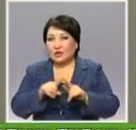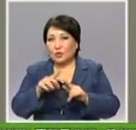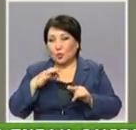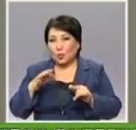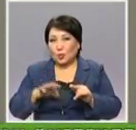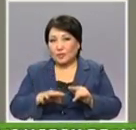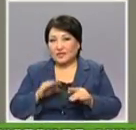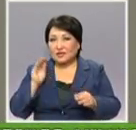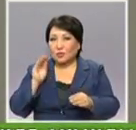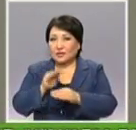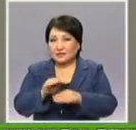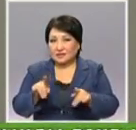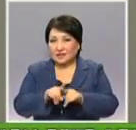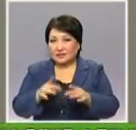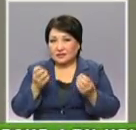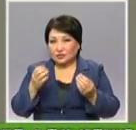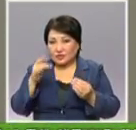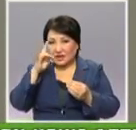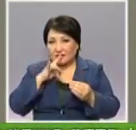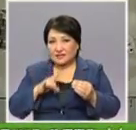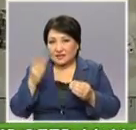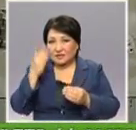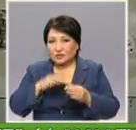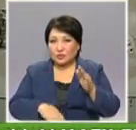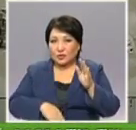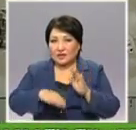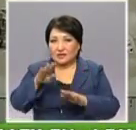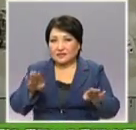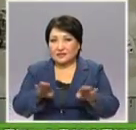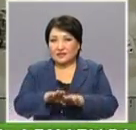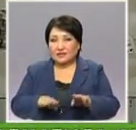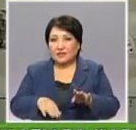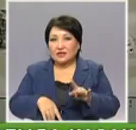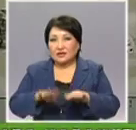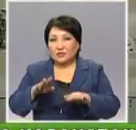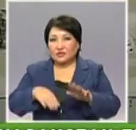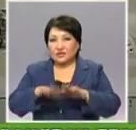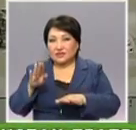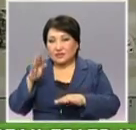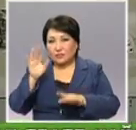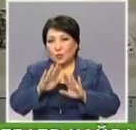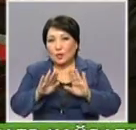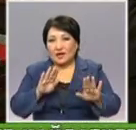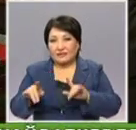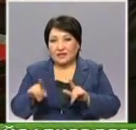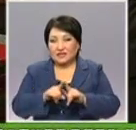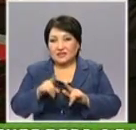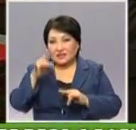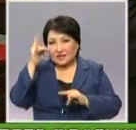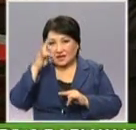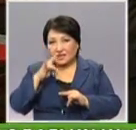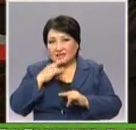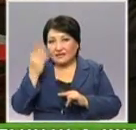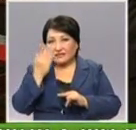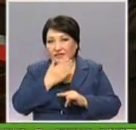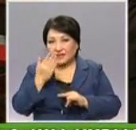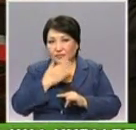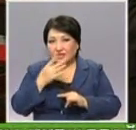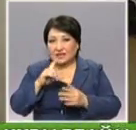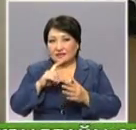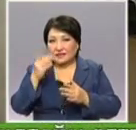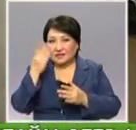20-шы ғасырда қазақ киносын жоғарғы белеске көтерген таңқты суреткер жайлы мағлұматтарды мұражай қазақ фильм киностудиясымен бірлесе